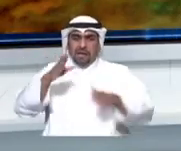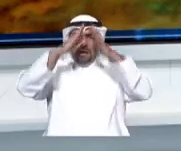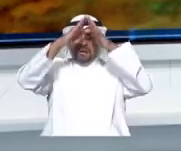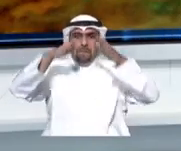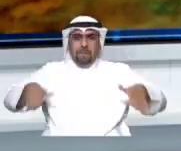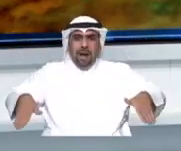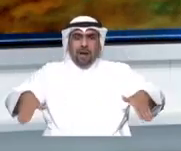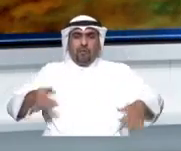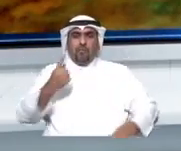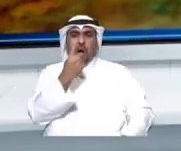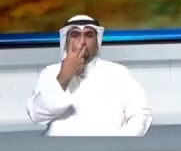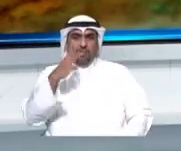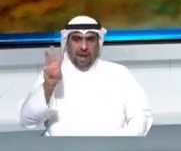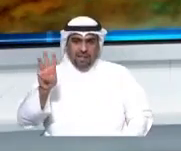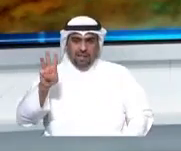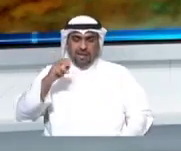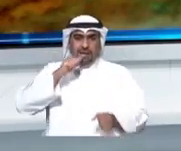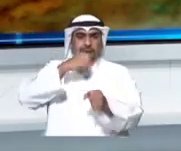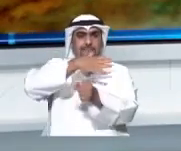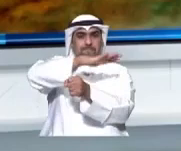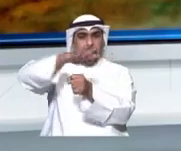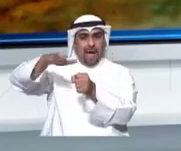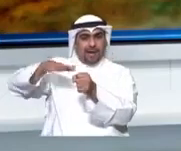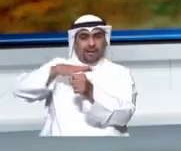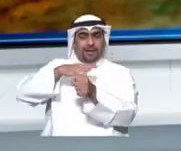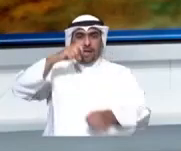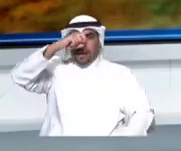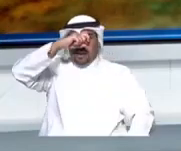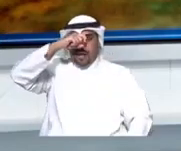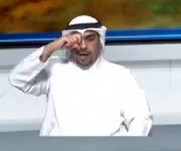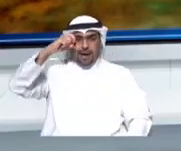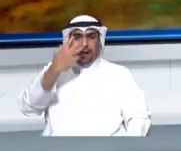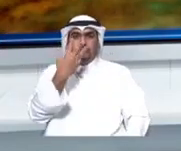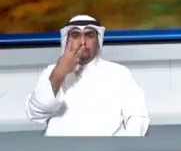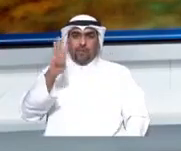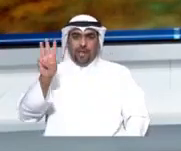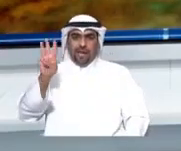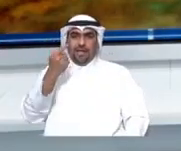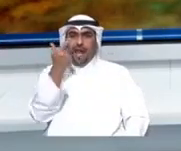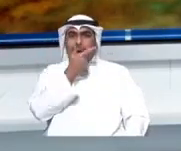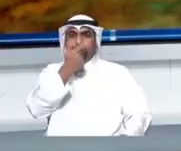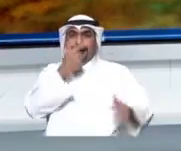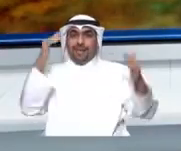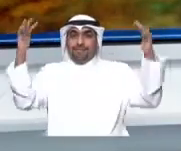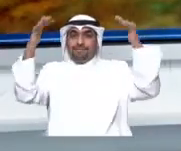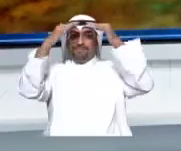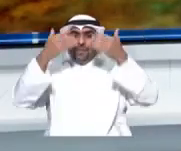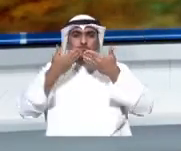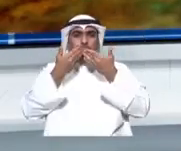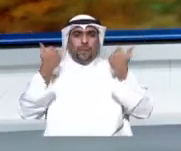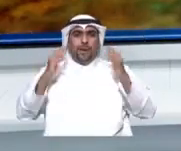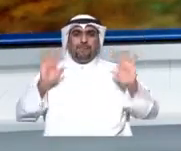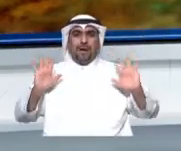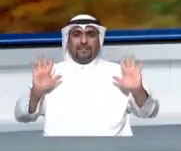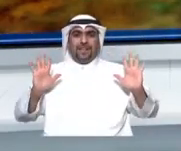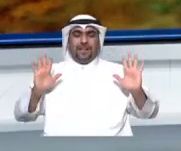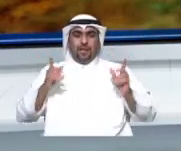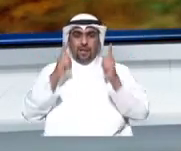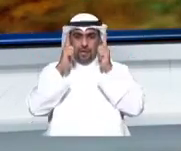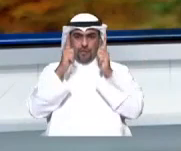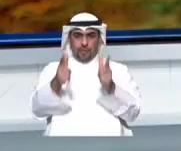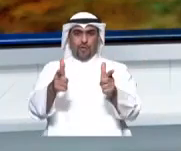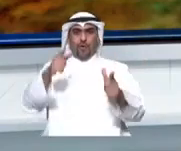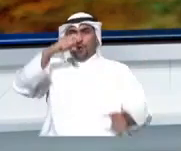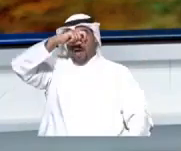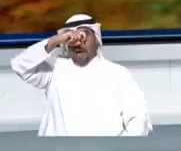وفي الجزر 35 درجة مئوية، السماء تكون معظمها صافية من الغيوم. عفوا، الحرارة العظمى متوقعة 48